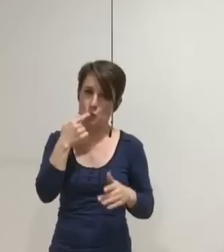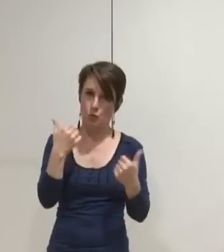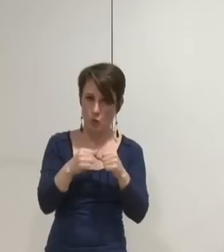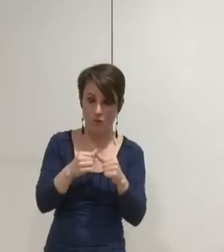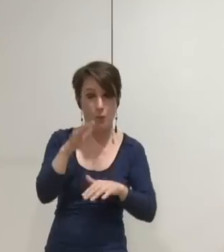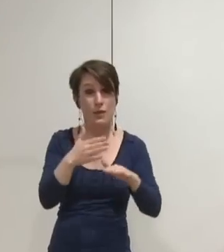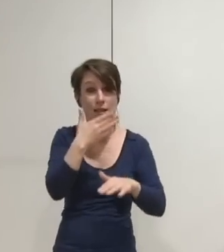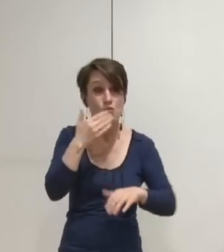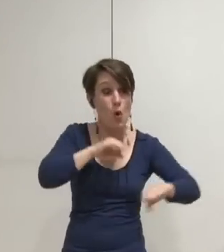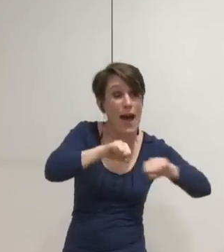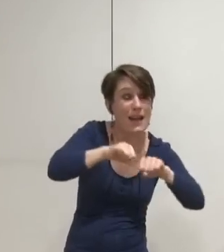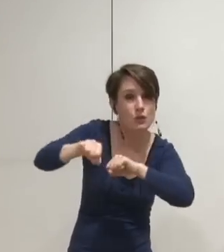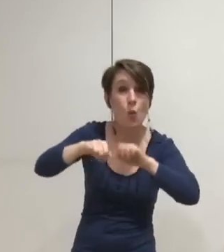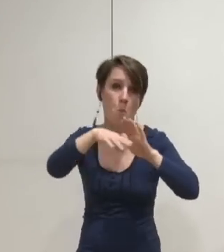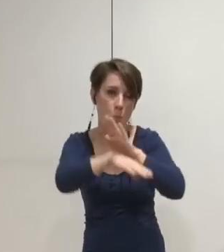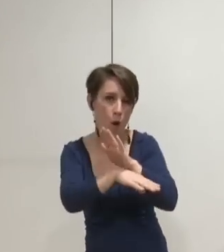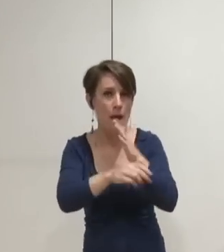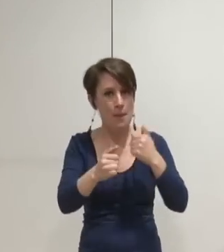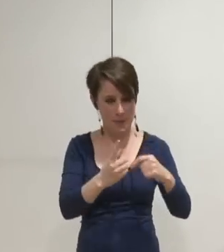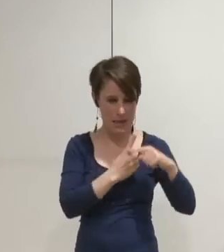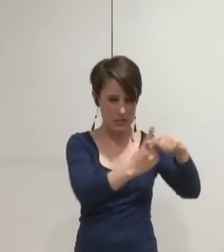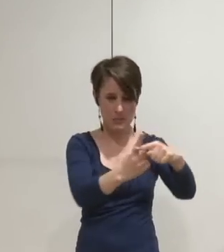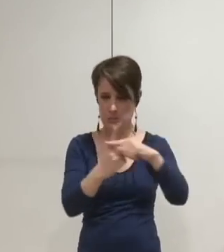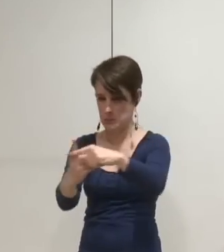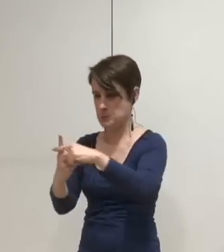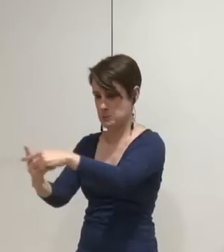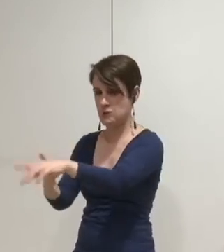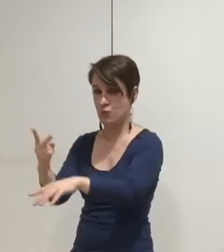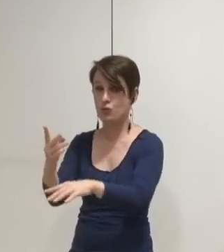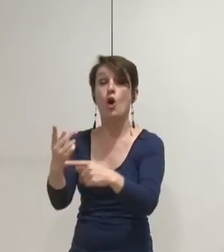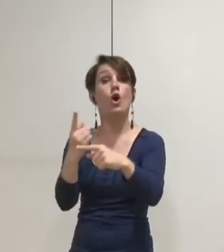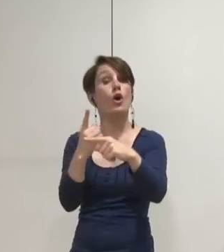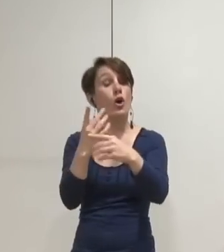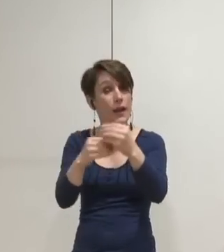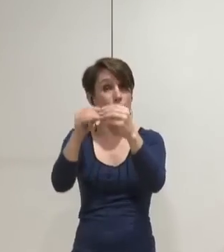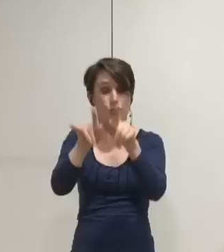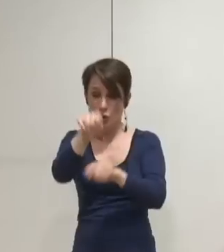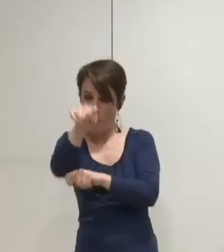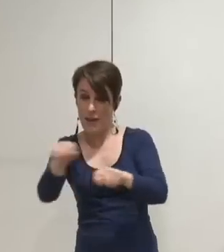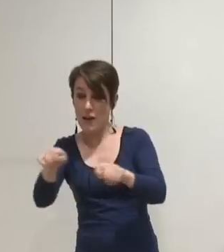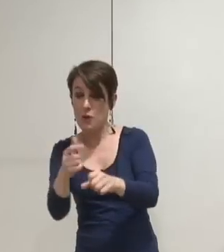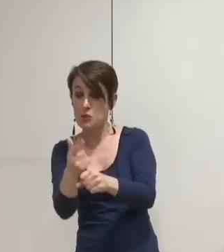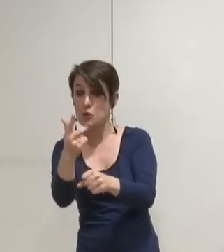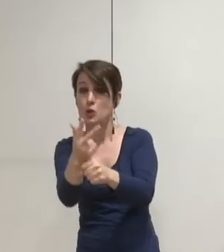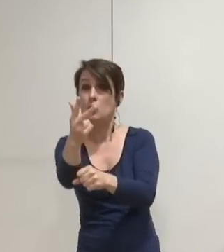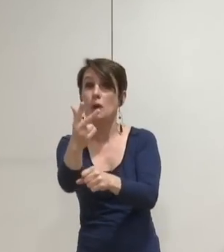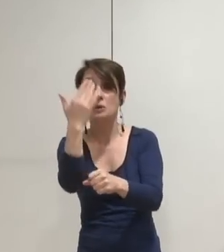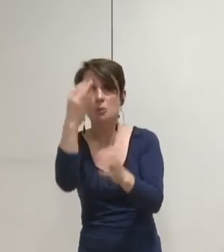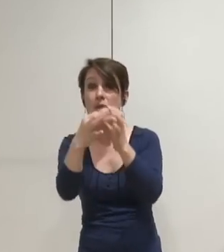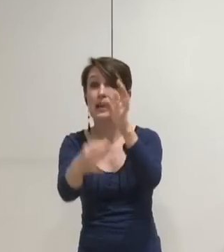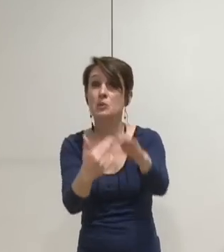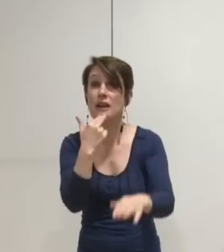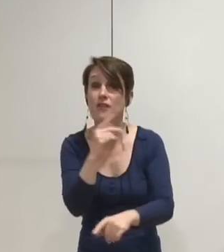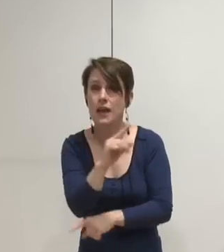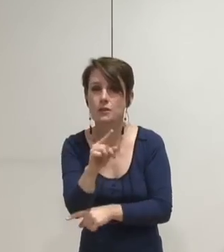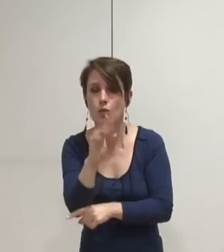peut-être plus ciblé avec une évaluation au bout de 2 ans et la possibilité de l'abandonner si elle n'est pas jugée efficace